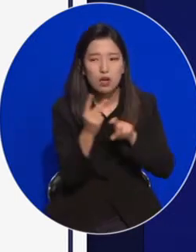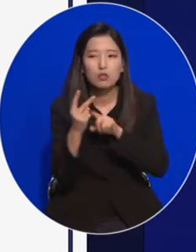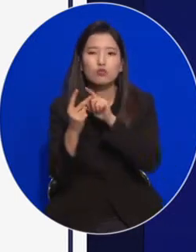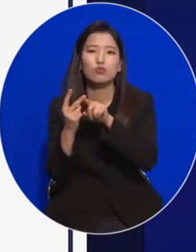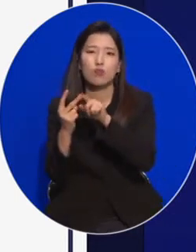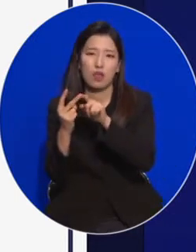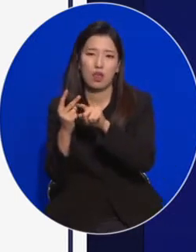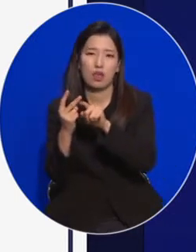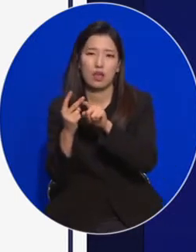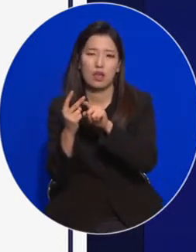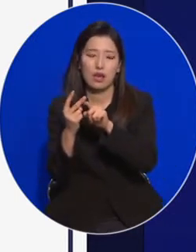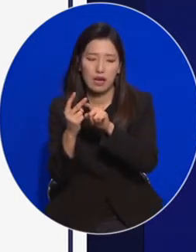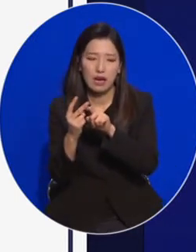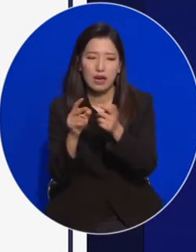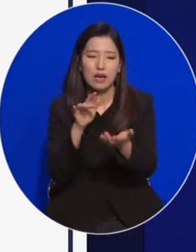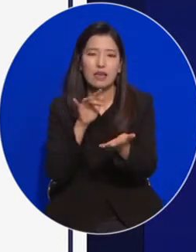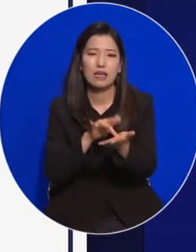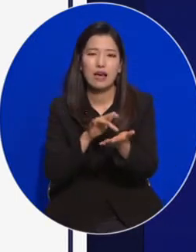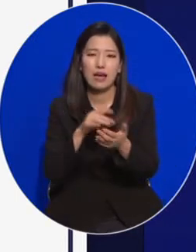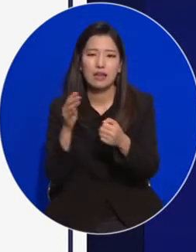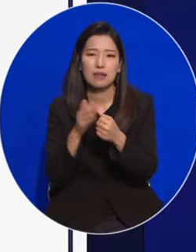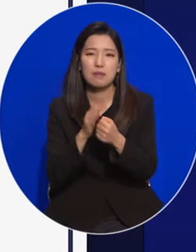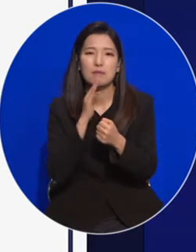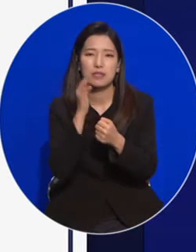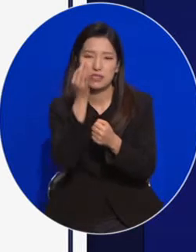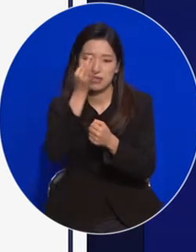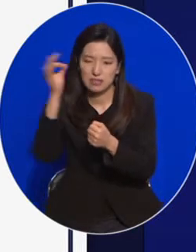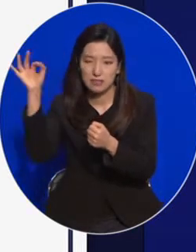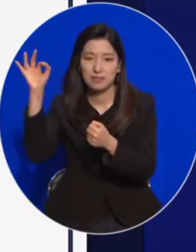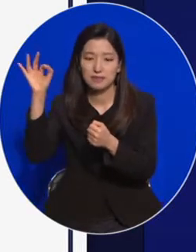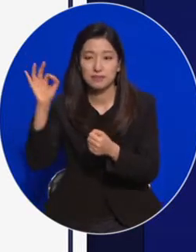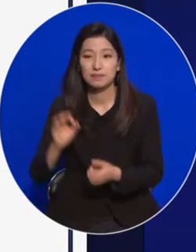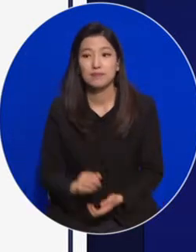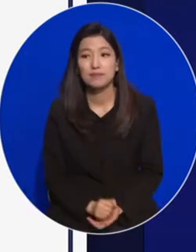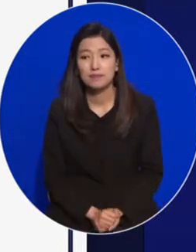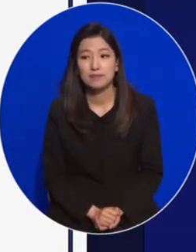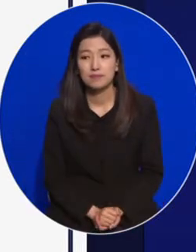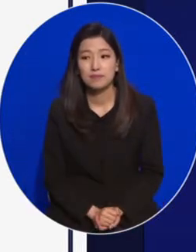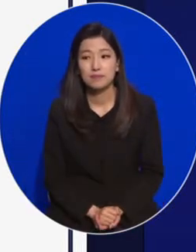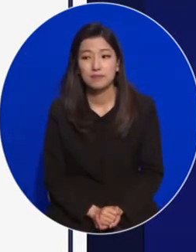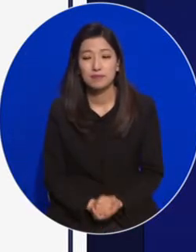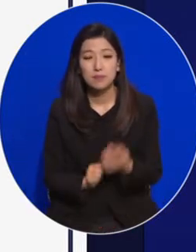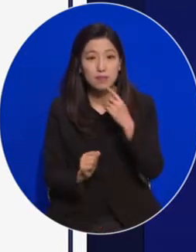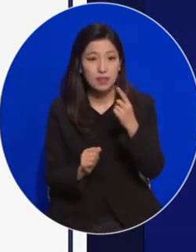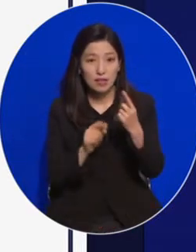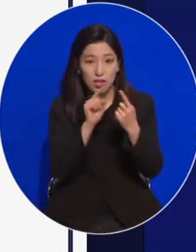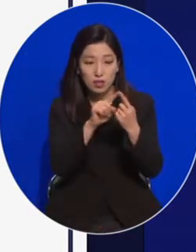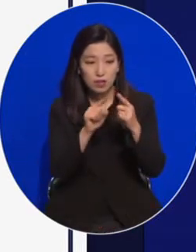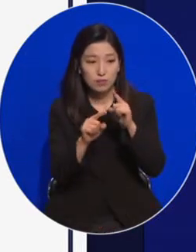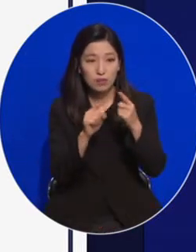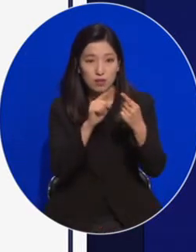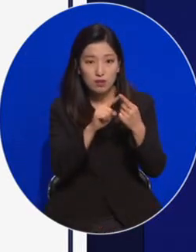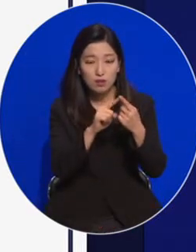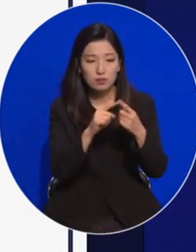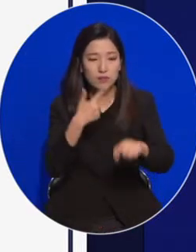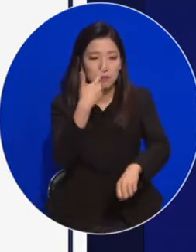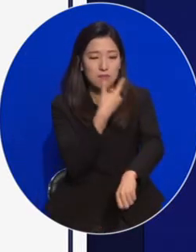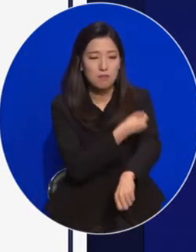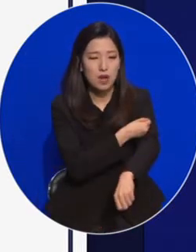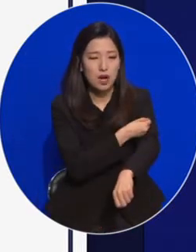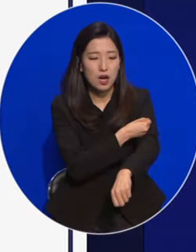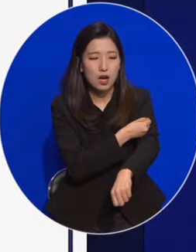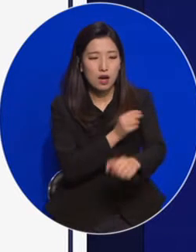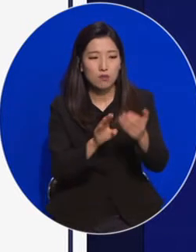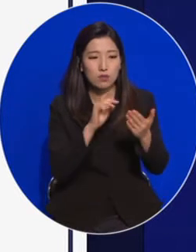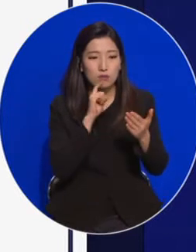인과성이 있는 것으로 인정됐다고 밝혔습니다. 인과성이 인정된 한 건은 접종 후 10분 안에